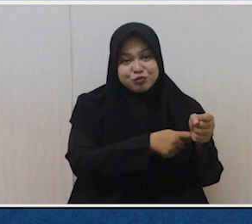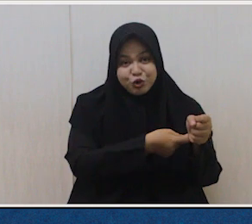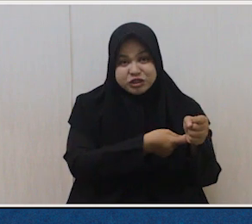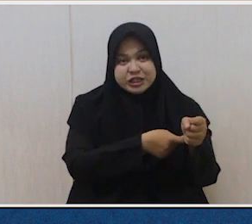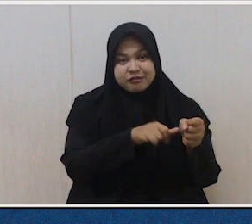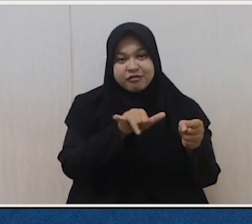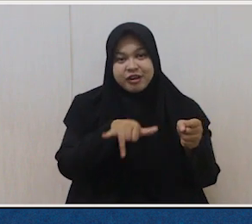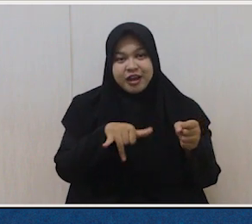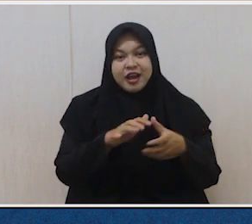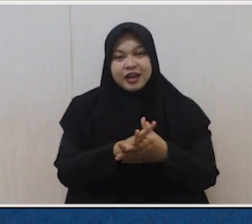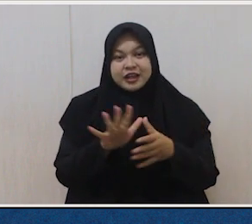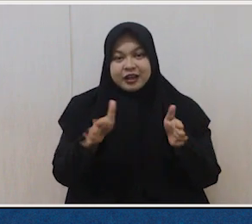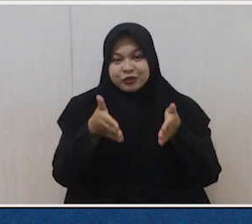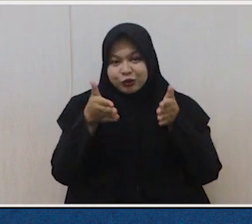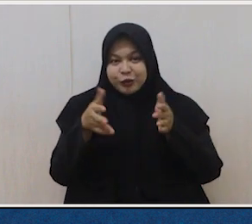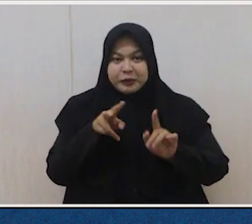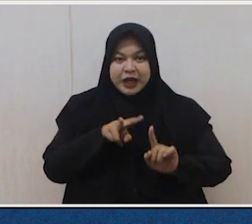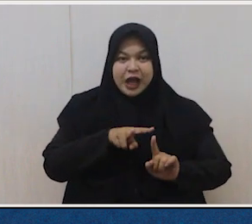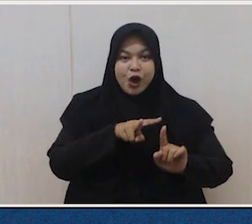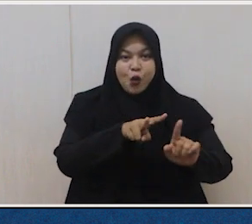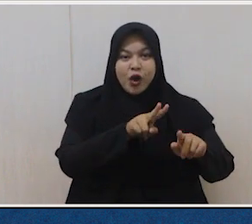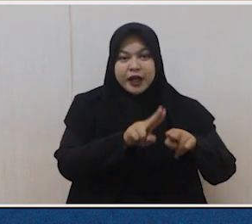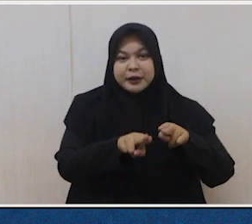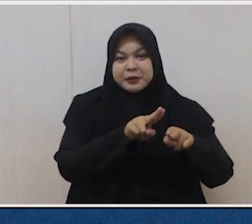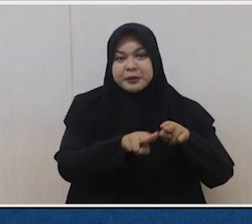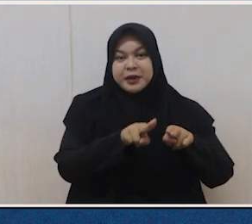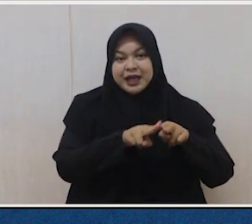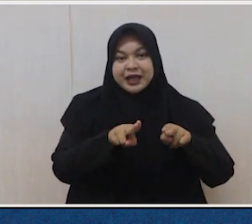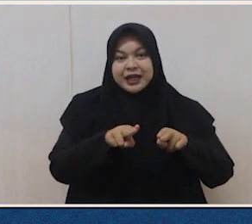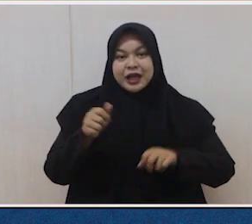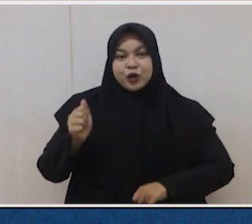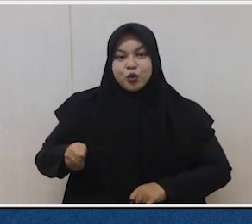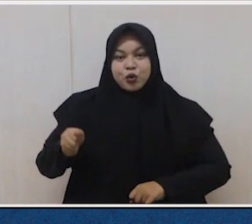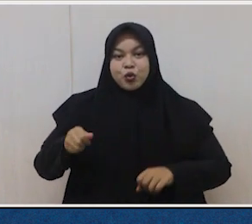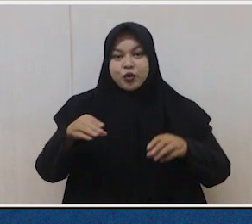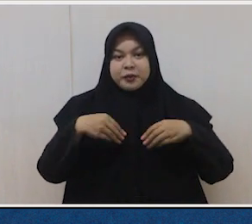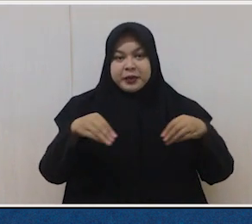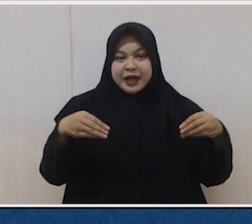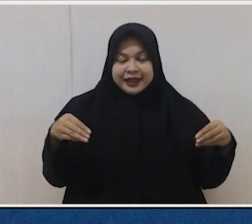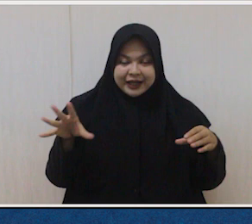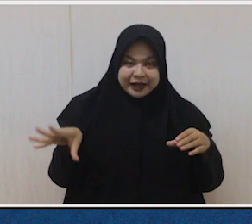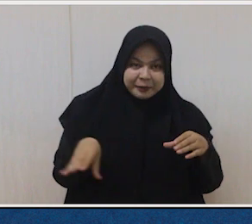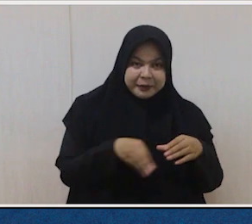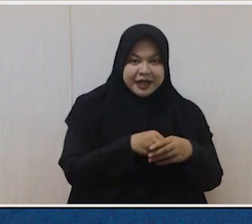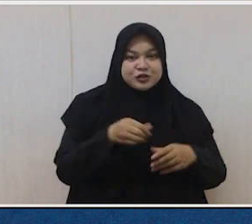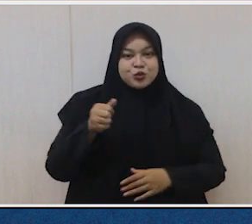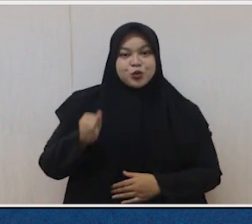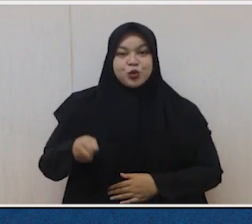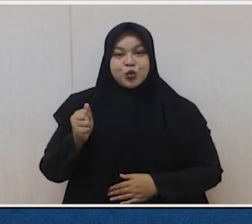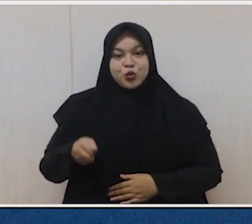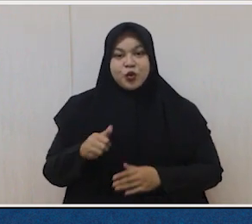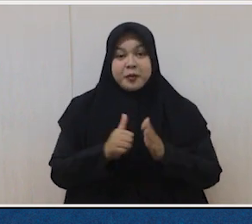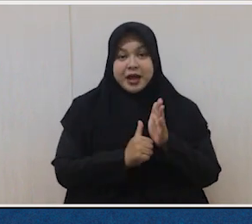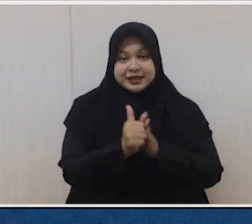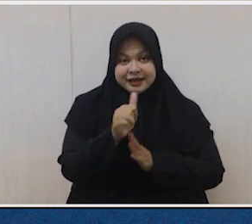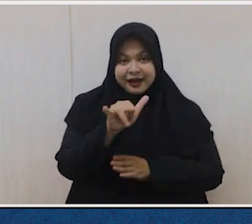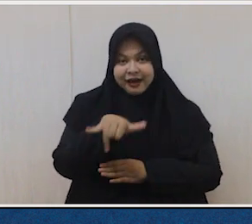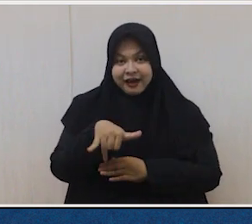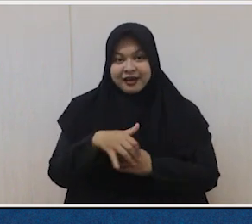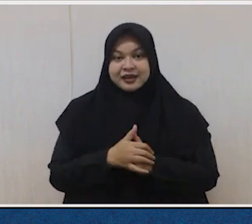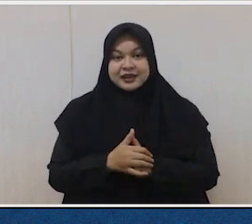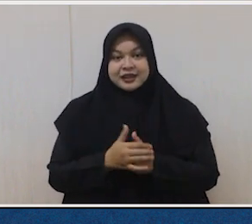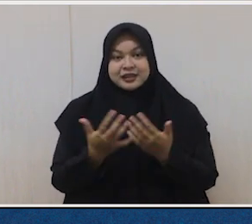eh di dalam konteks mengawal perbaikan hukum materiil termasih termasuk adalah hukum e acaranya ya